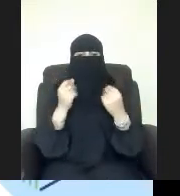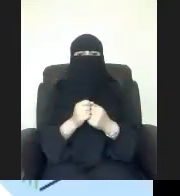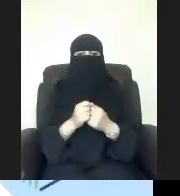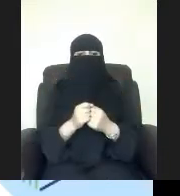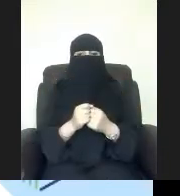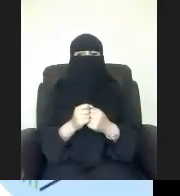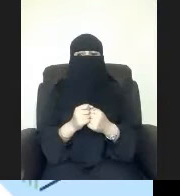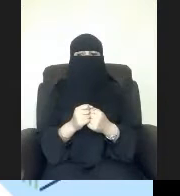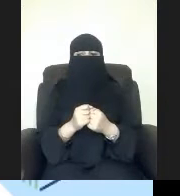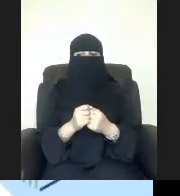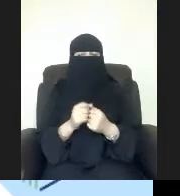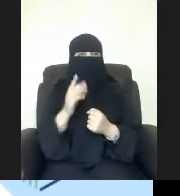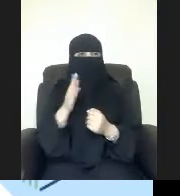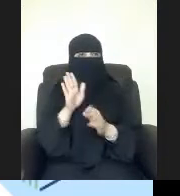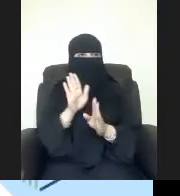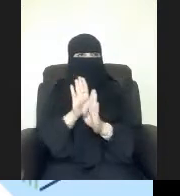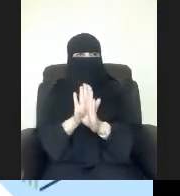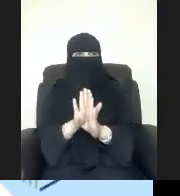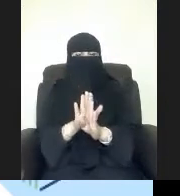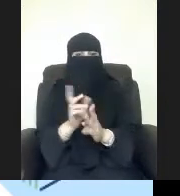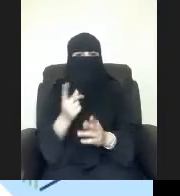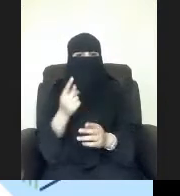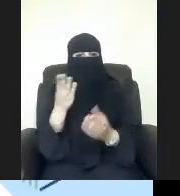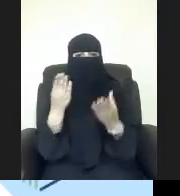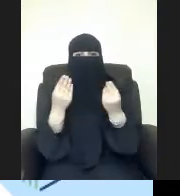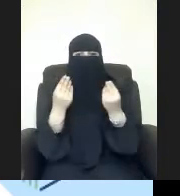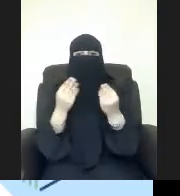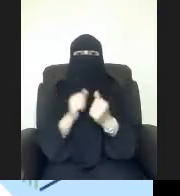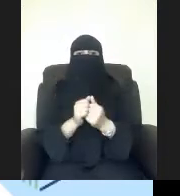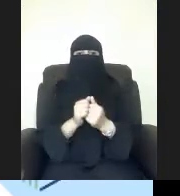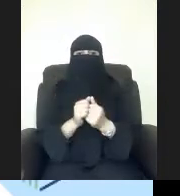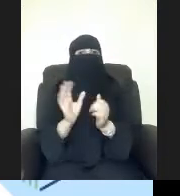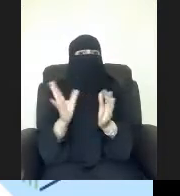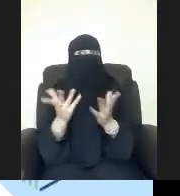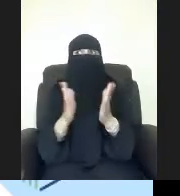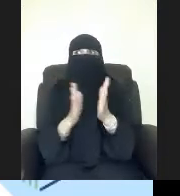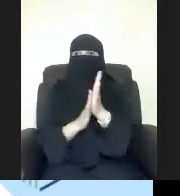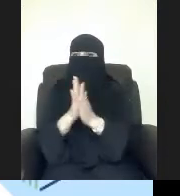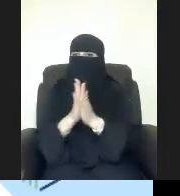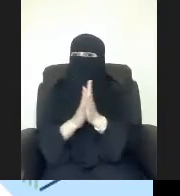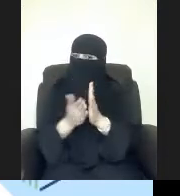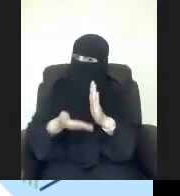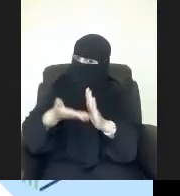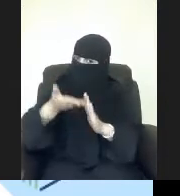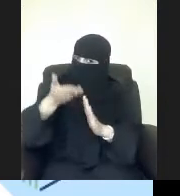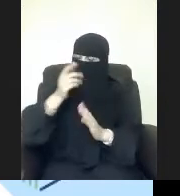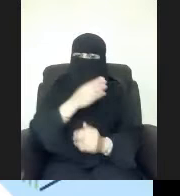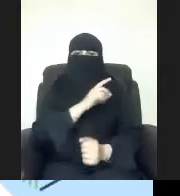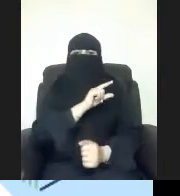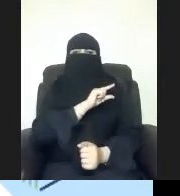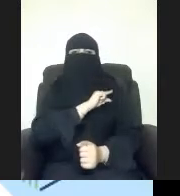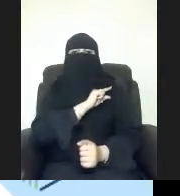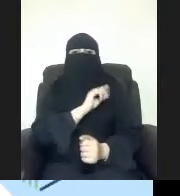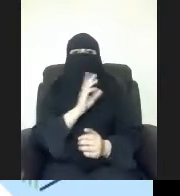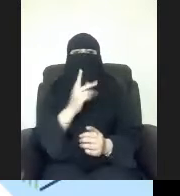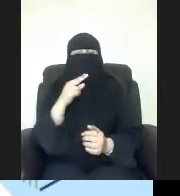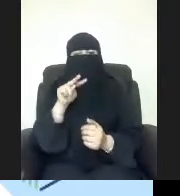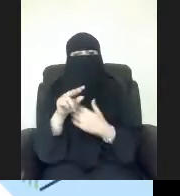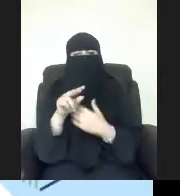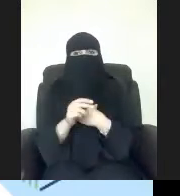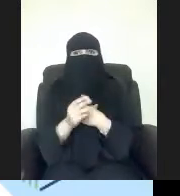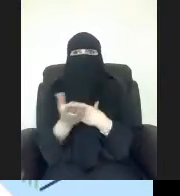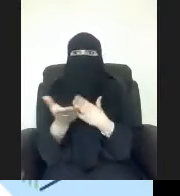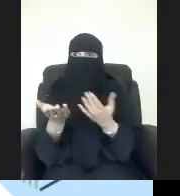دافعية التعلم عبر استخدام التحفيز للطلاب، وهناك أربع نقاط أساسية: كيف أجذب انتباهه،